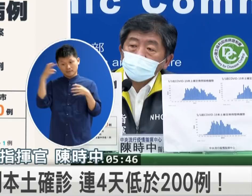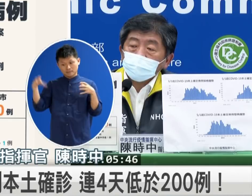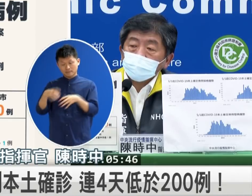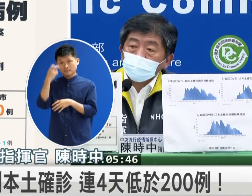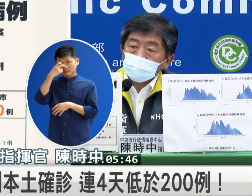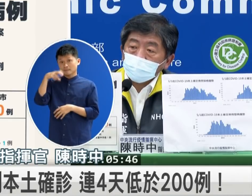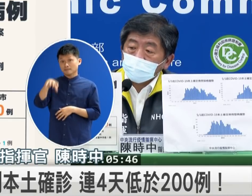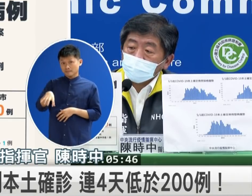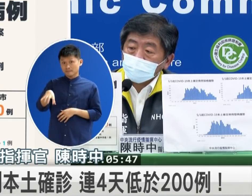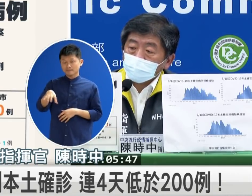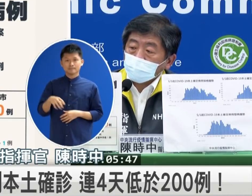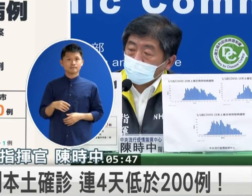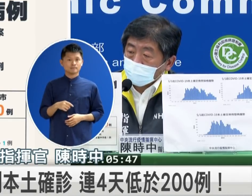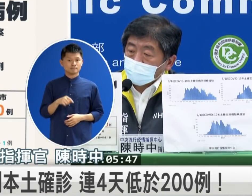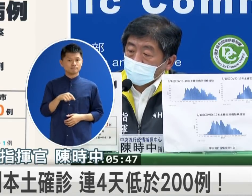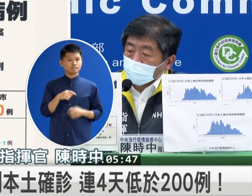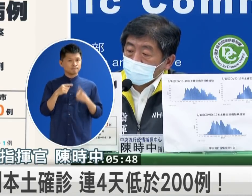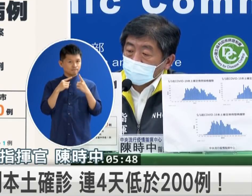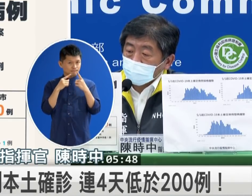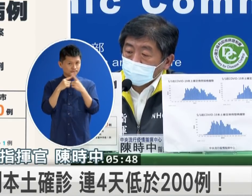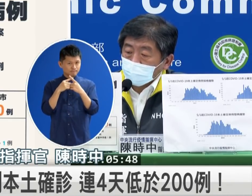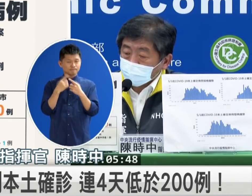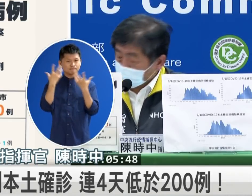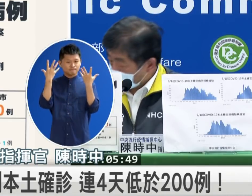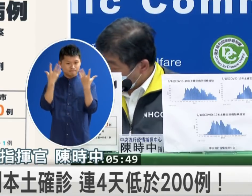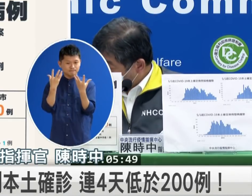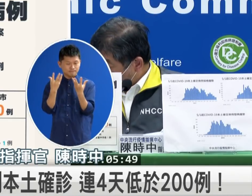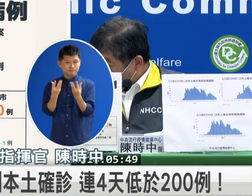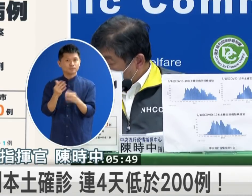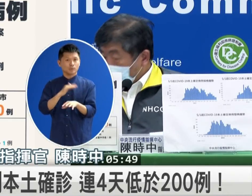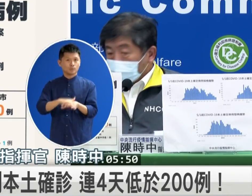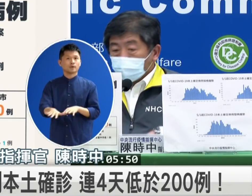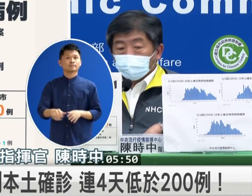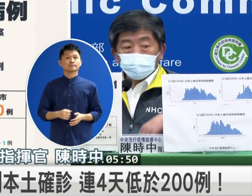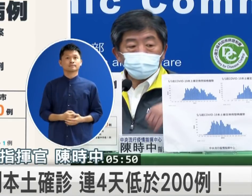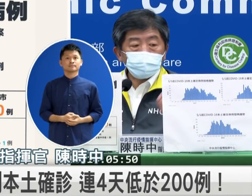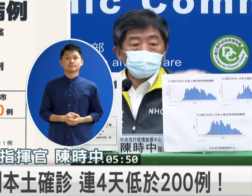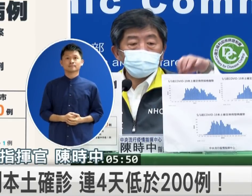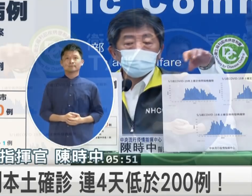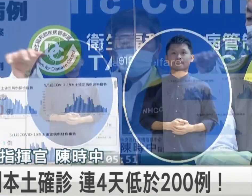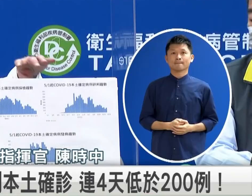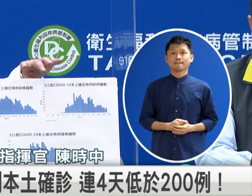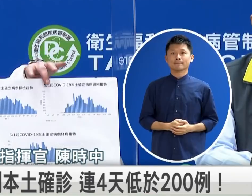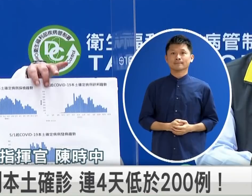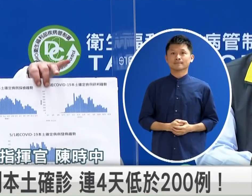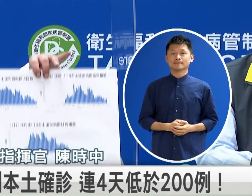这些风险人员的案例数也会慢慢的往下降。